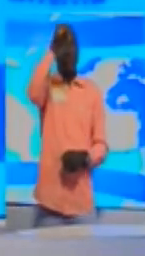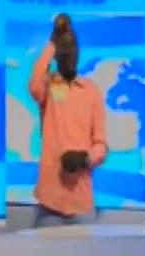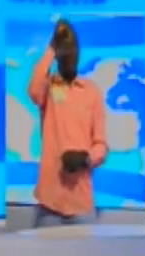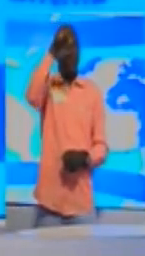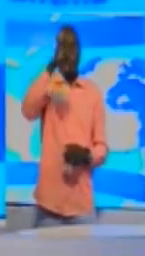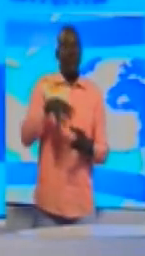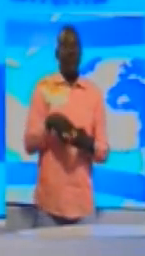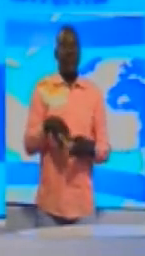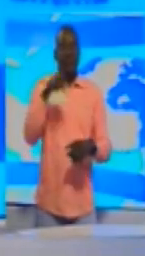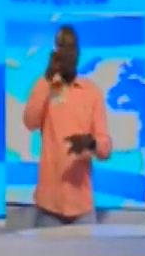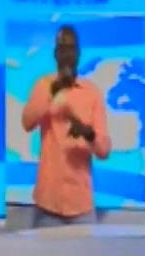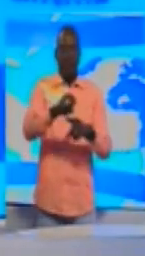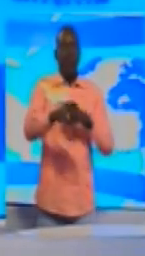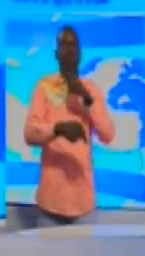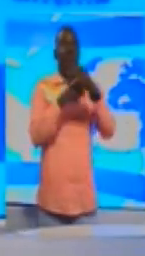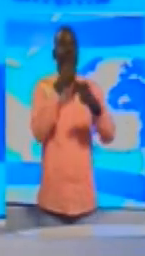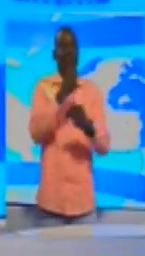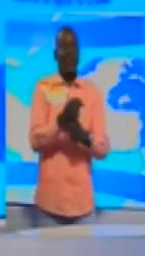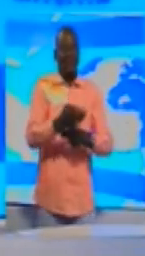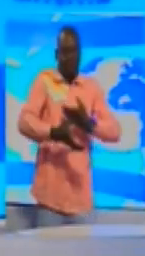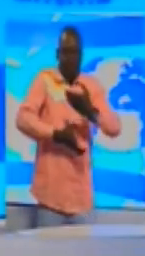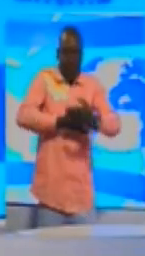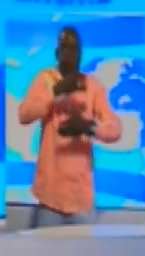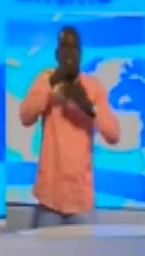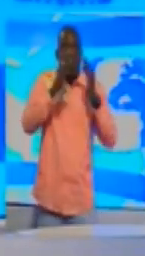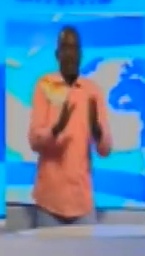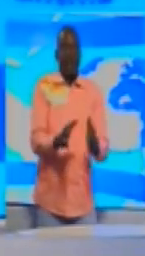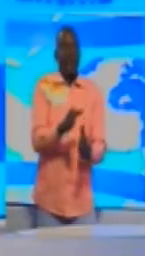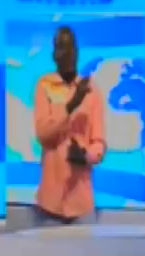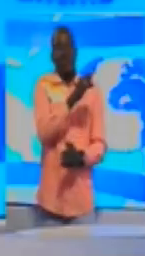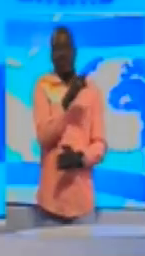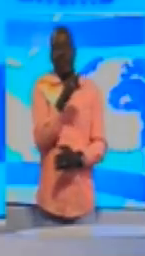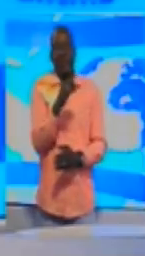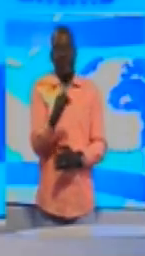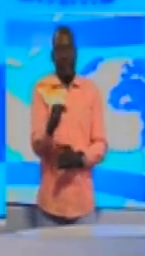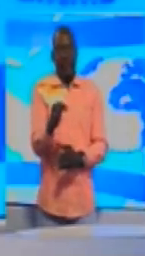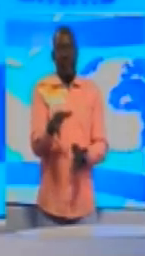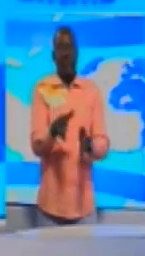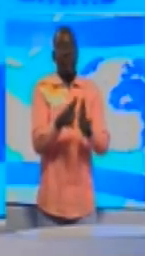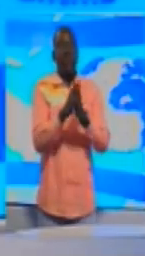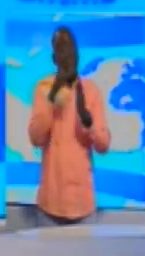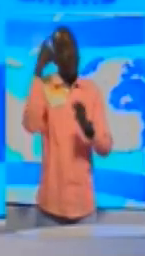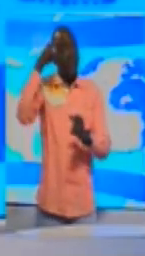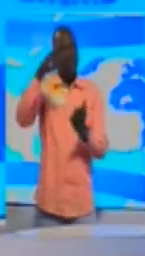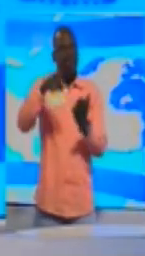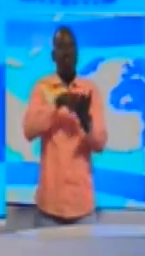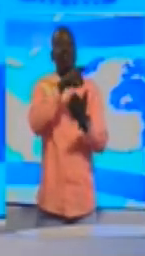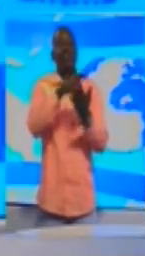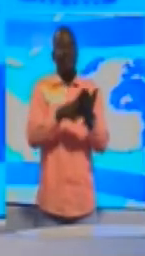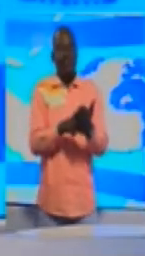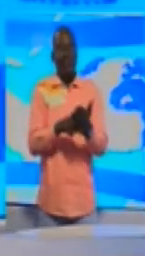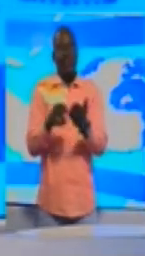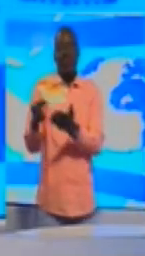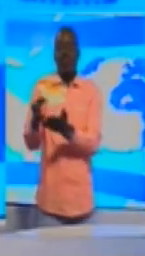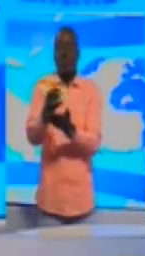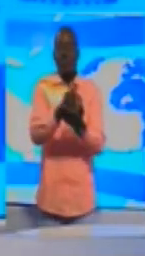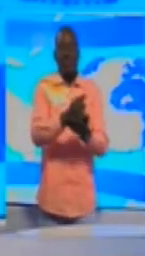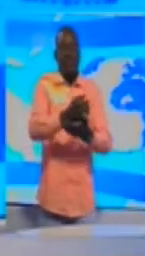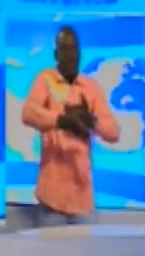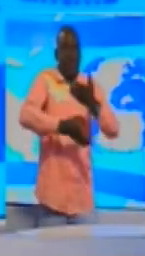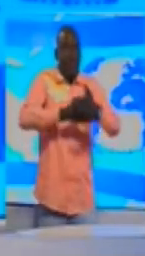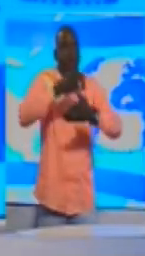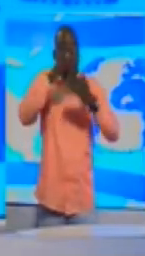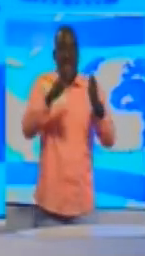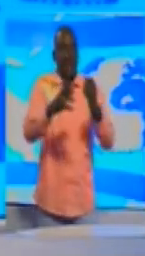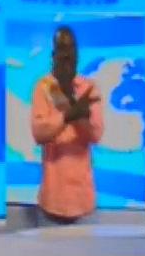Le syndicat national des commerçants du Burkina, Sinakombe, dément les allégations du regroupement des commerçants